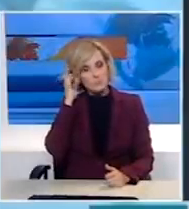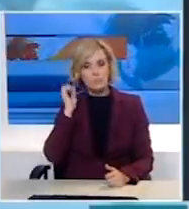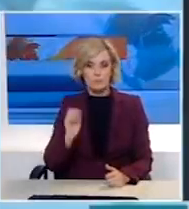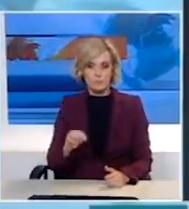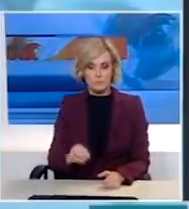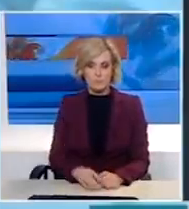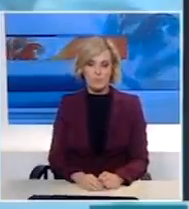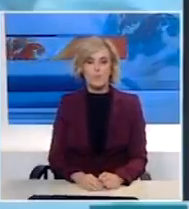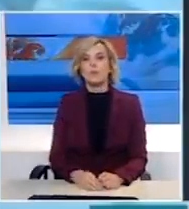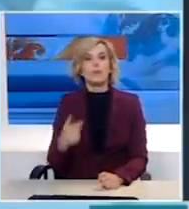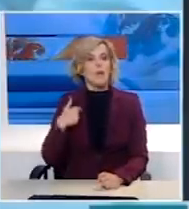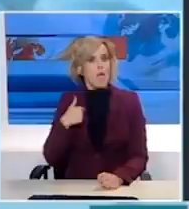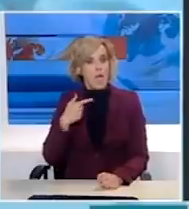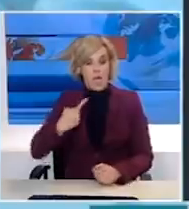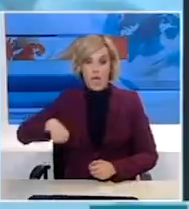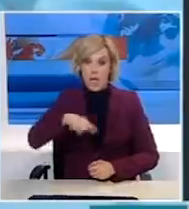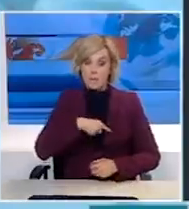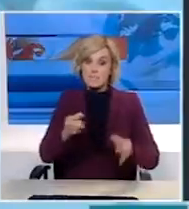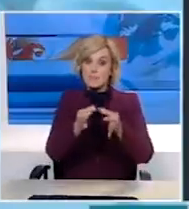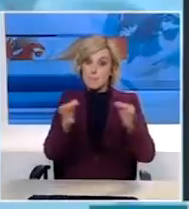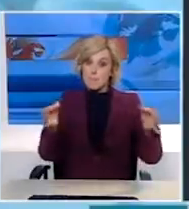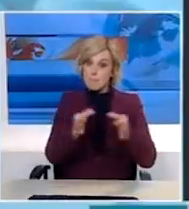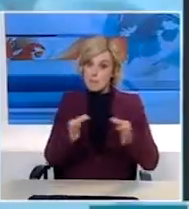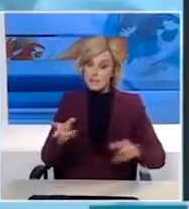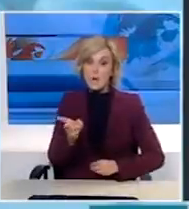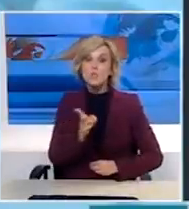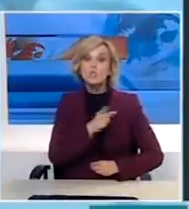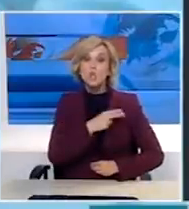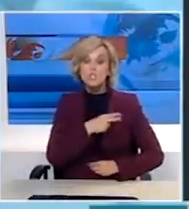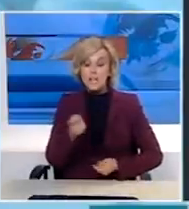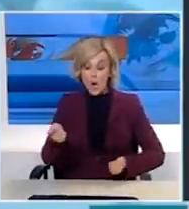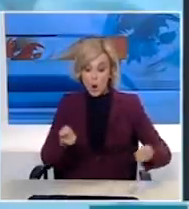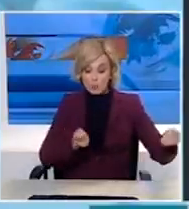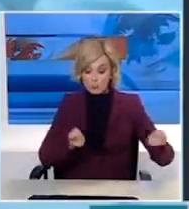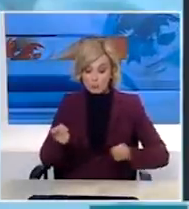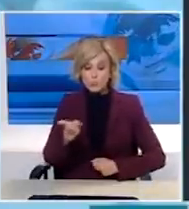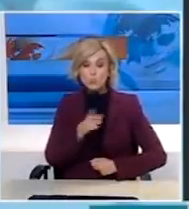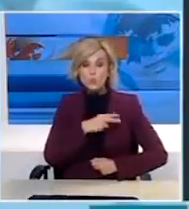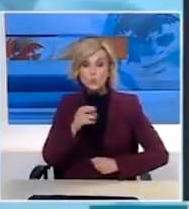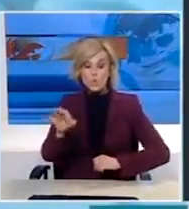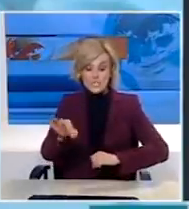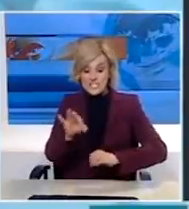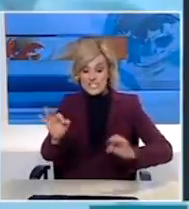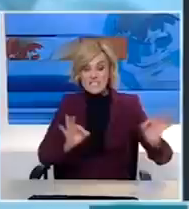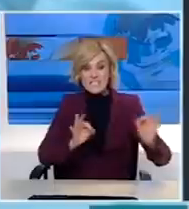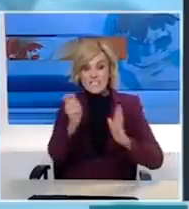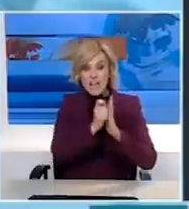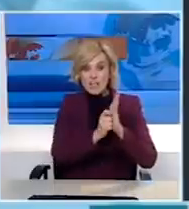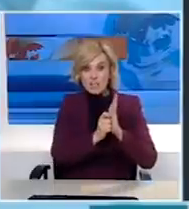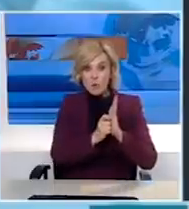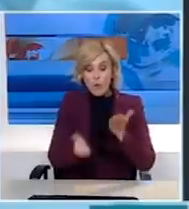Με τα μέτρα που έχουμε λάβει, με οργάνωση και σχεδιασμό, με σύνεση και μέριμνα για τους συμπολίτες